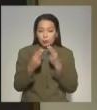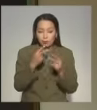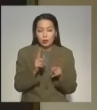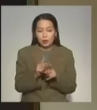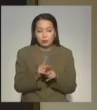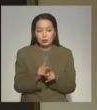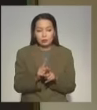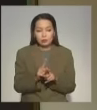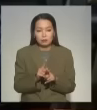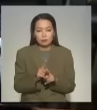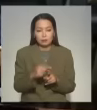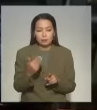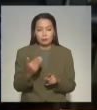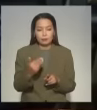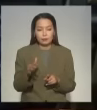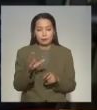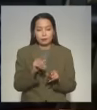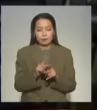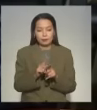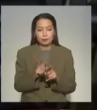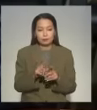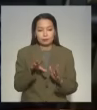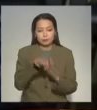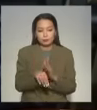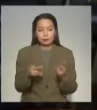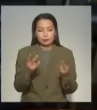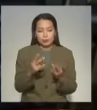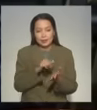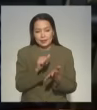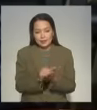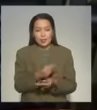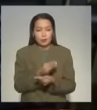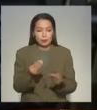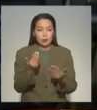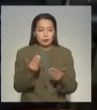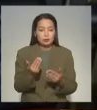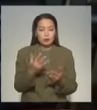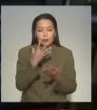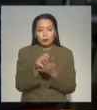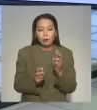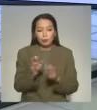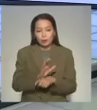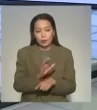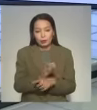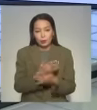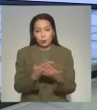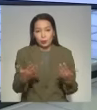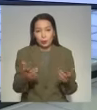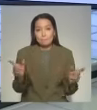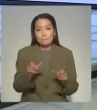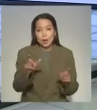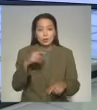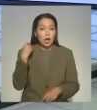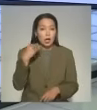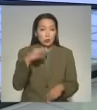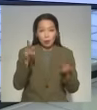текстиль и прочее. Для жителей сел следует внедрить упрощенную выдачу сертификатов на произведенную продукцию. А вот магазины